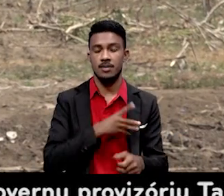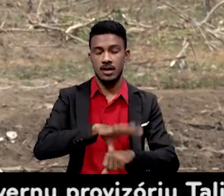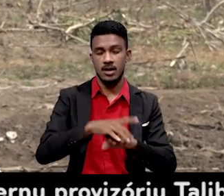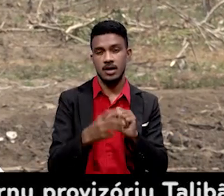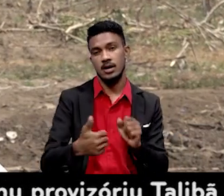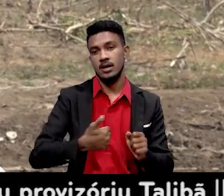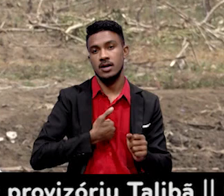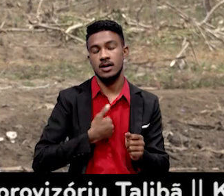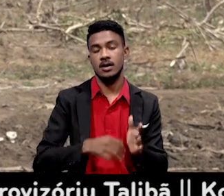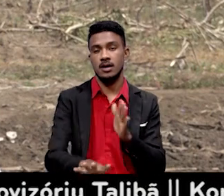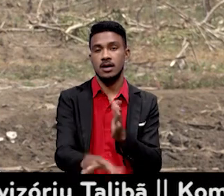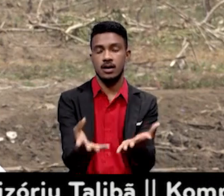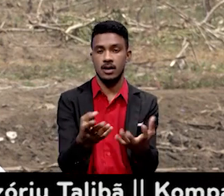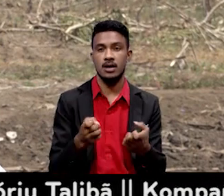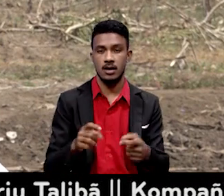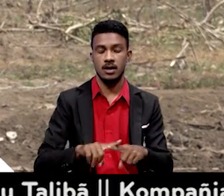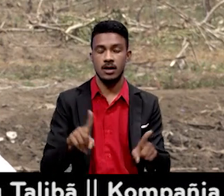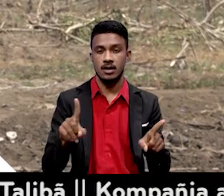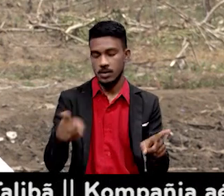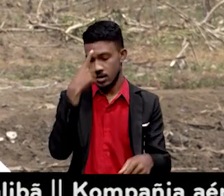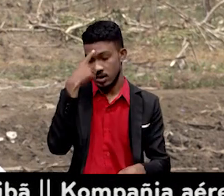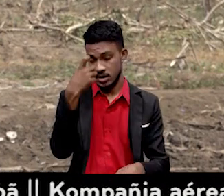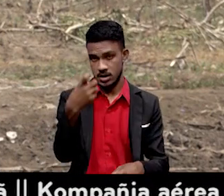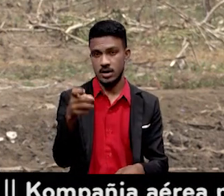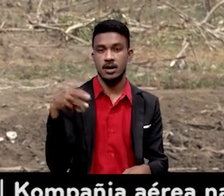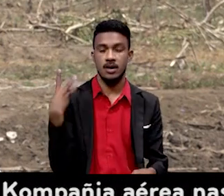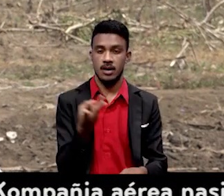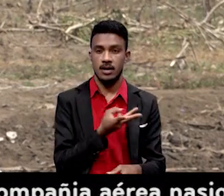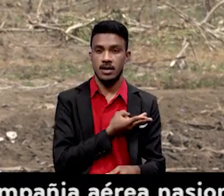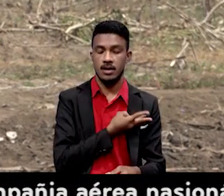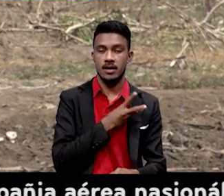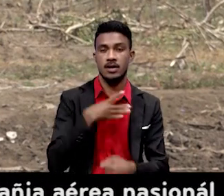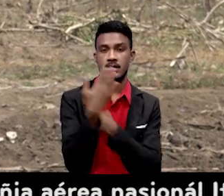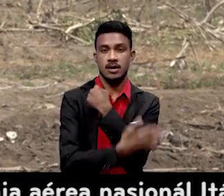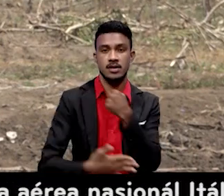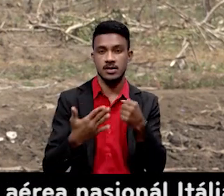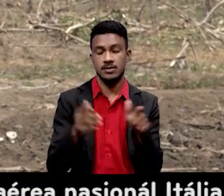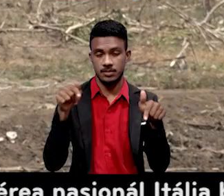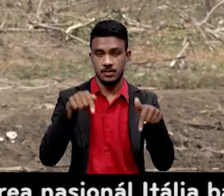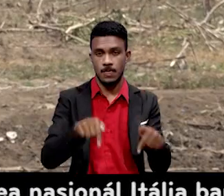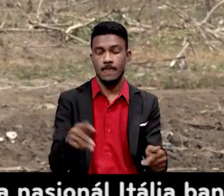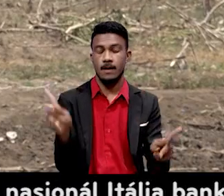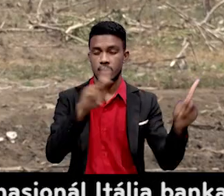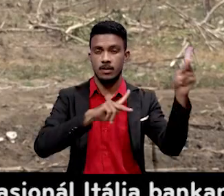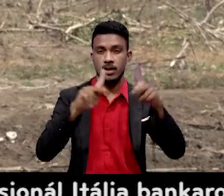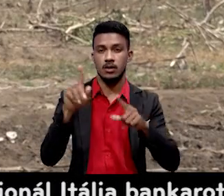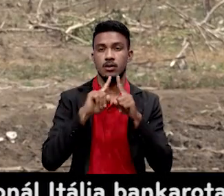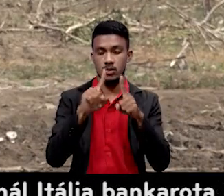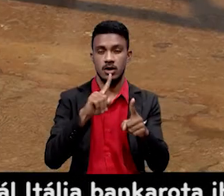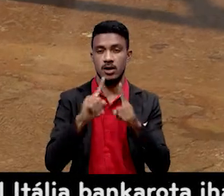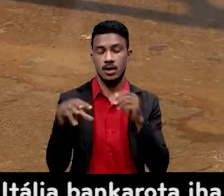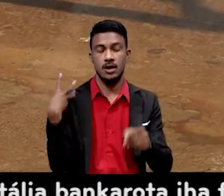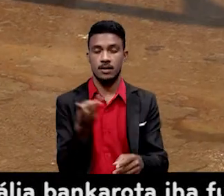idane mos baitanya nasaung nian. Ami raine ing tenge sersimu patnebe ma be kompanya hatete fo ami tenge